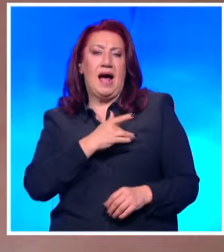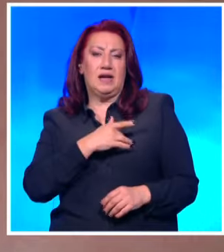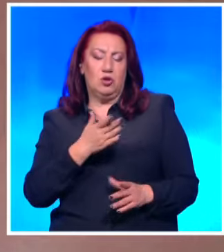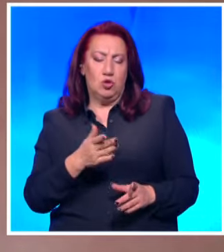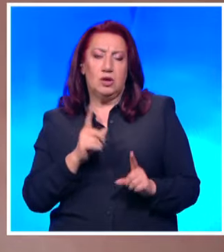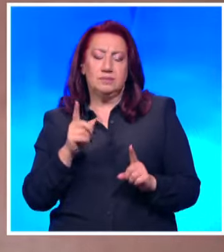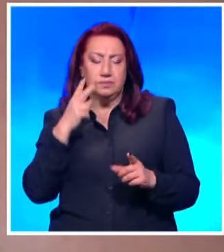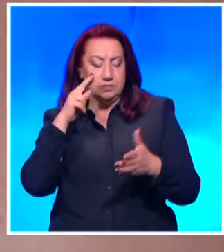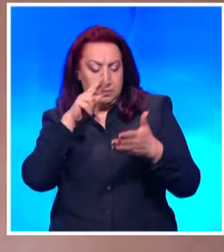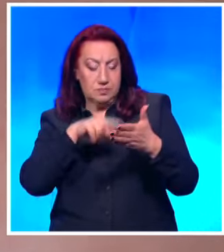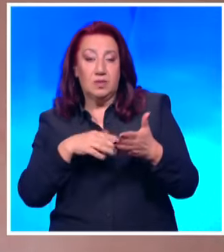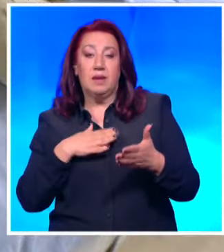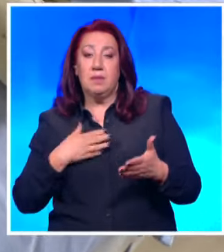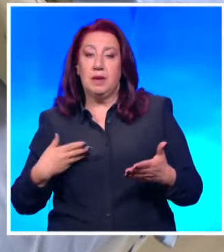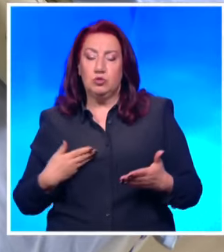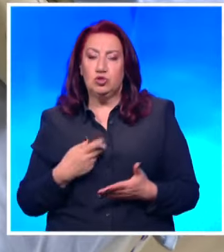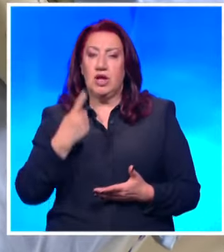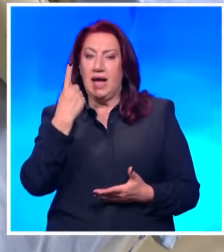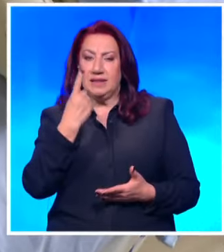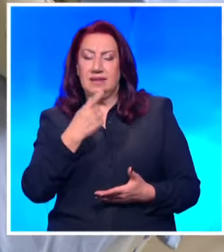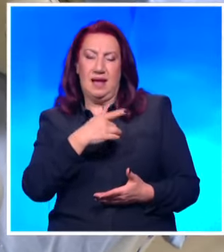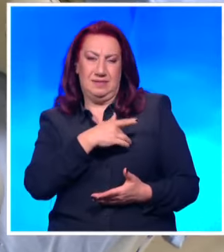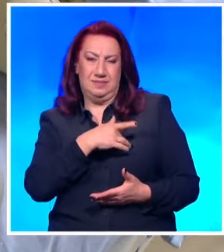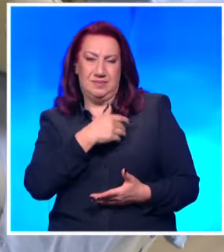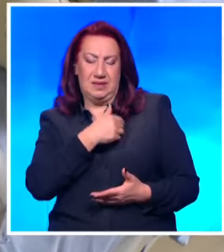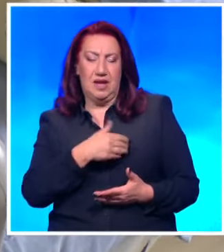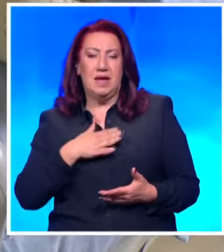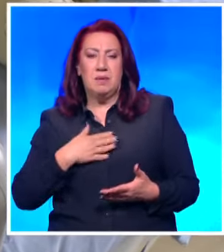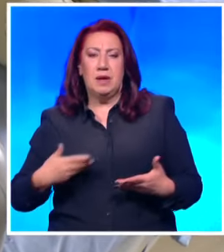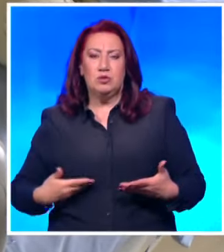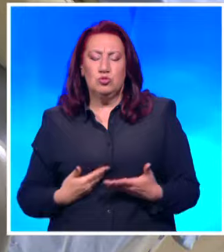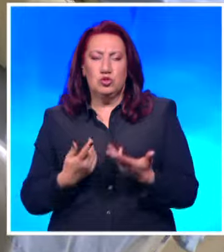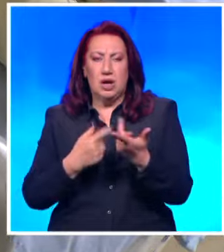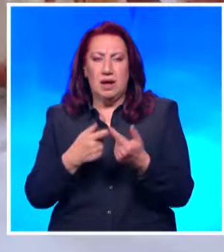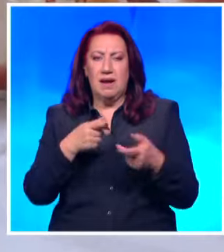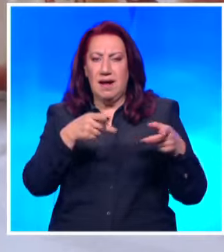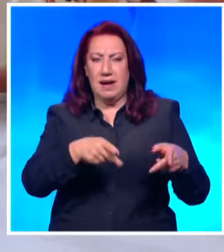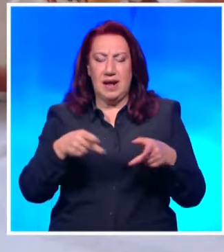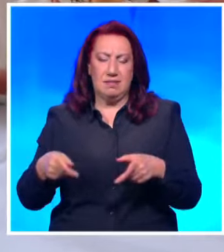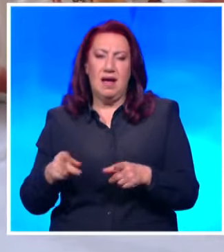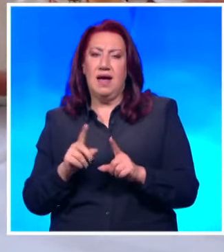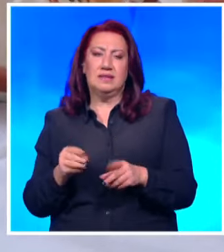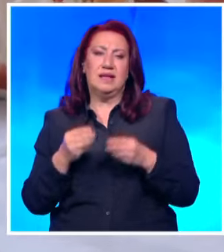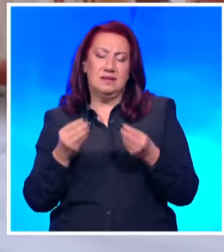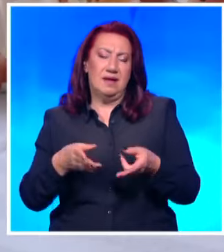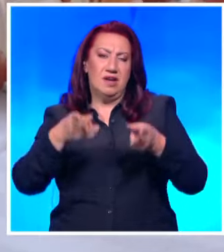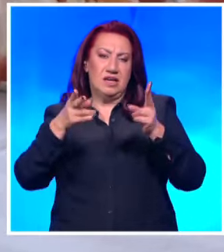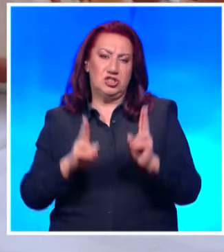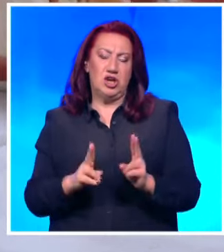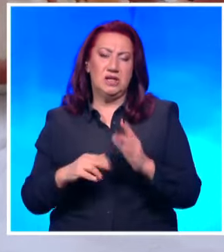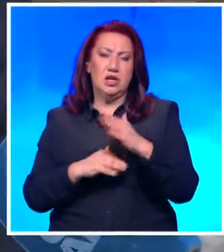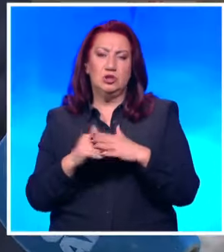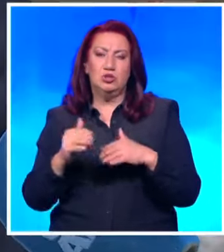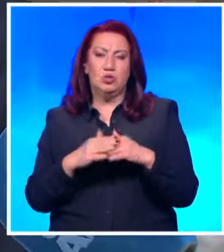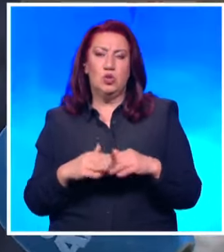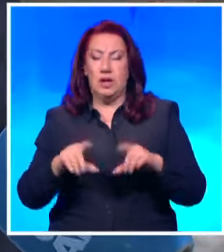една кардиохирургия, ние имаме нужда от еди колко си легла детски неврологични, а не да дава разрешение да се строят едни сгради,